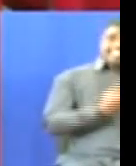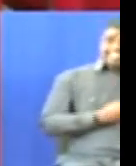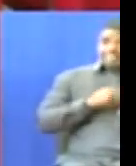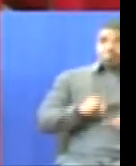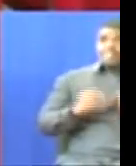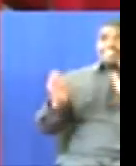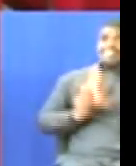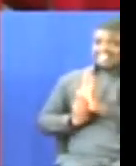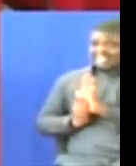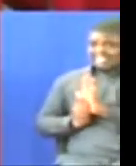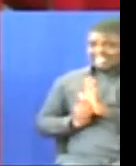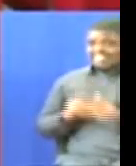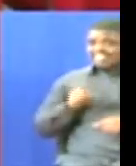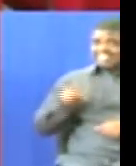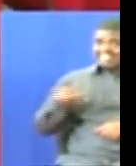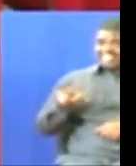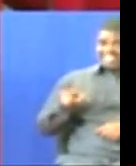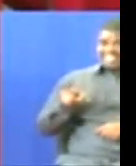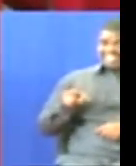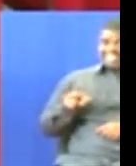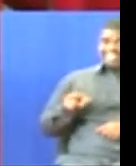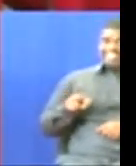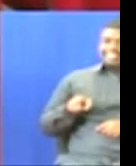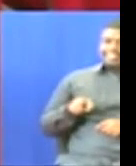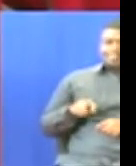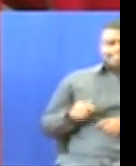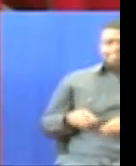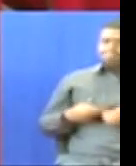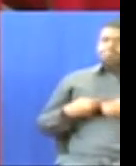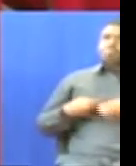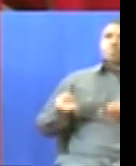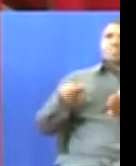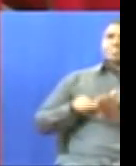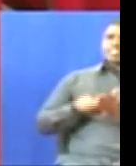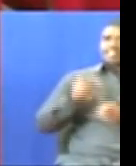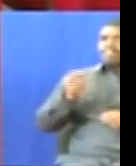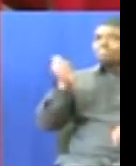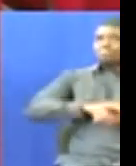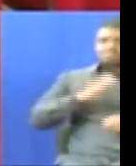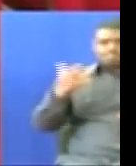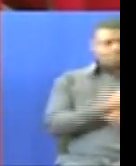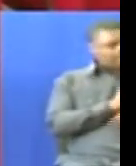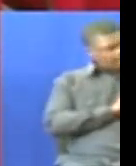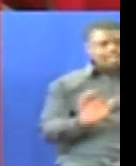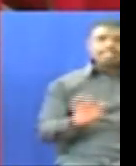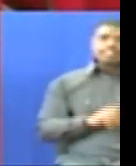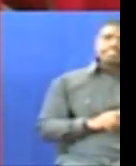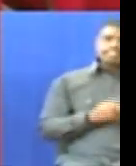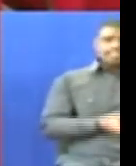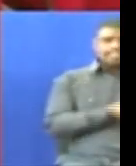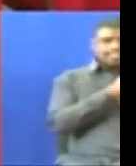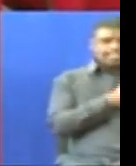56.9 ambazo zilishatengewa fedha na mkandarasi akapatikana. Mheshimiwa Naibu